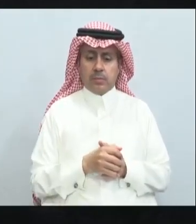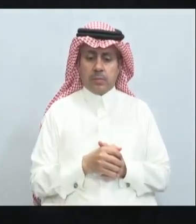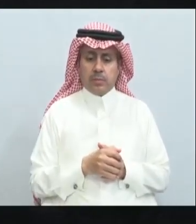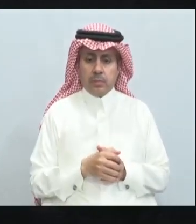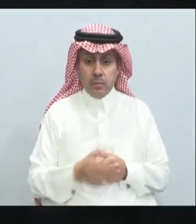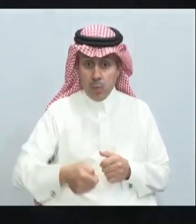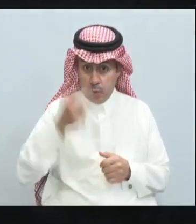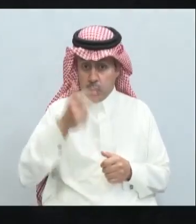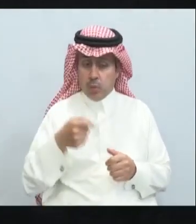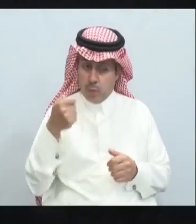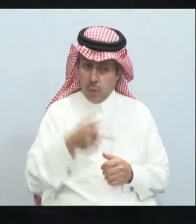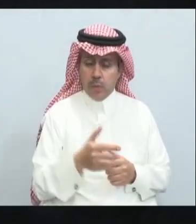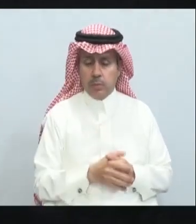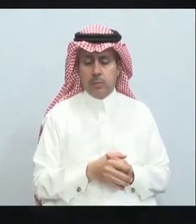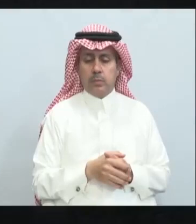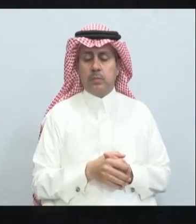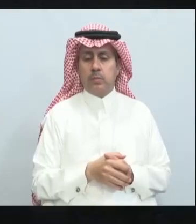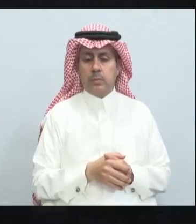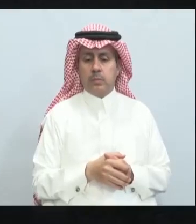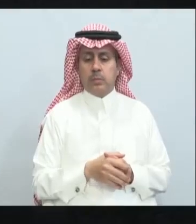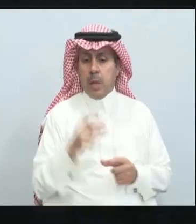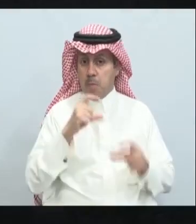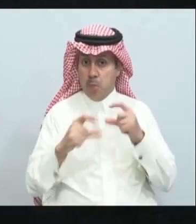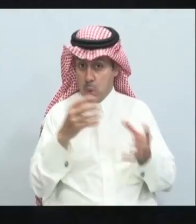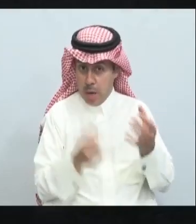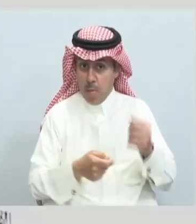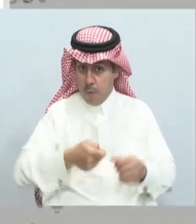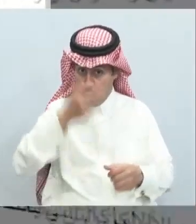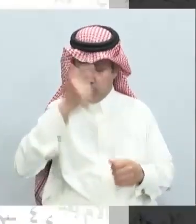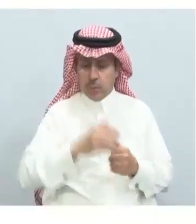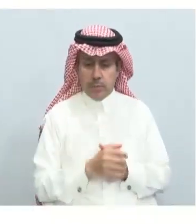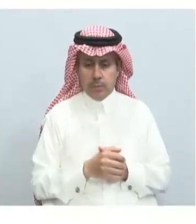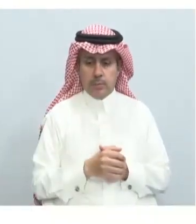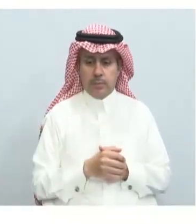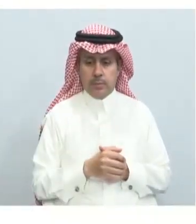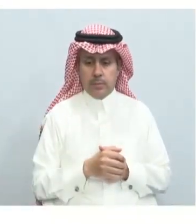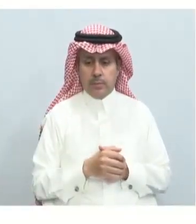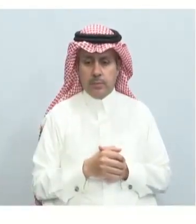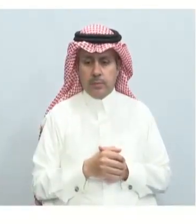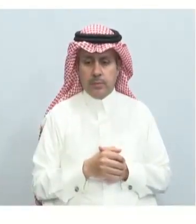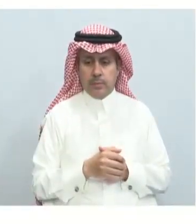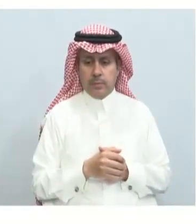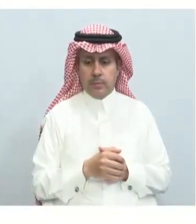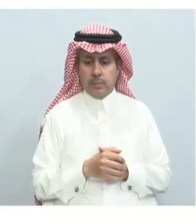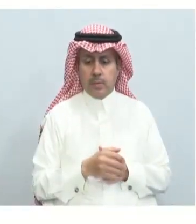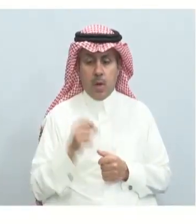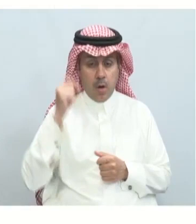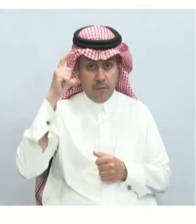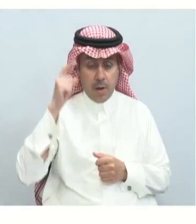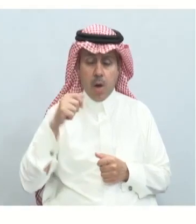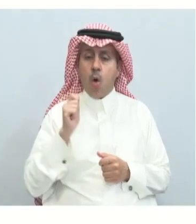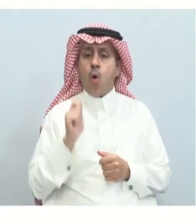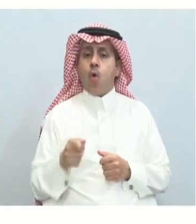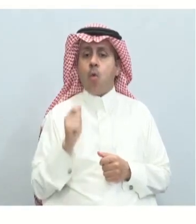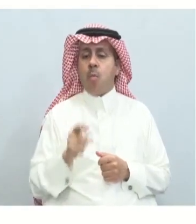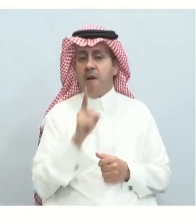التكلفه العاليه التي تحصل بسبب انشاء هذه البنوك وعرفنا الحكم